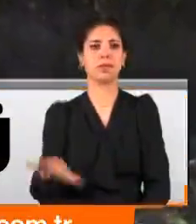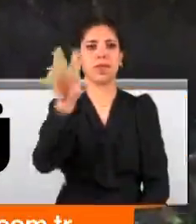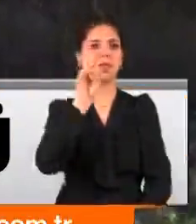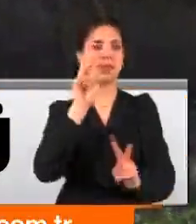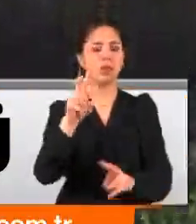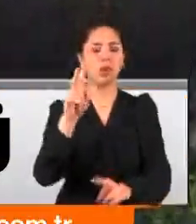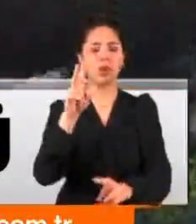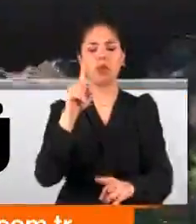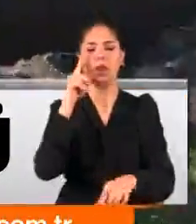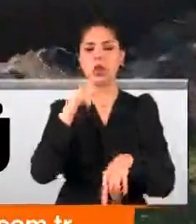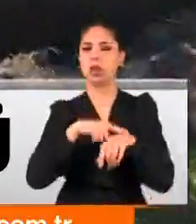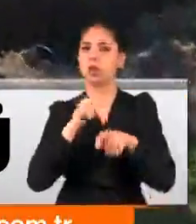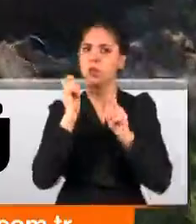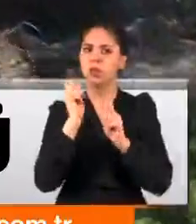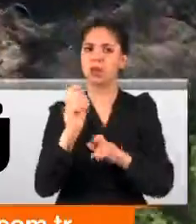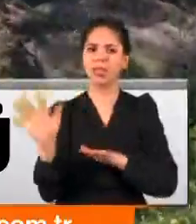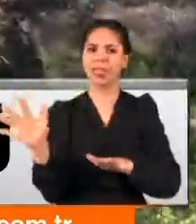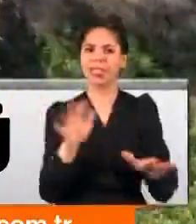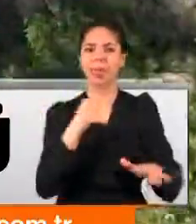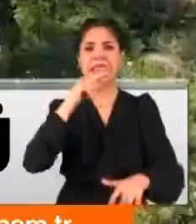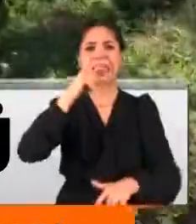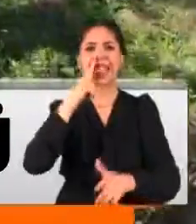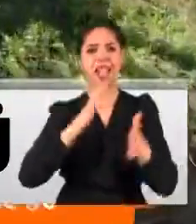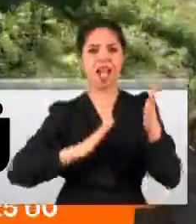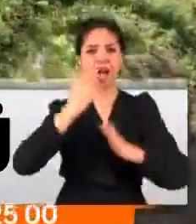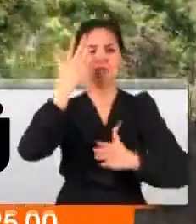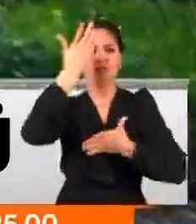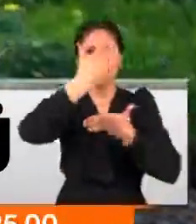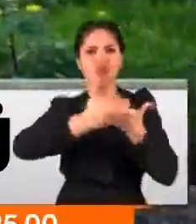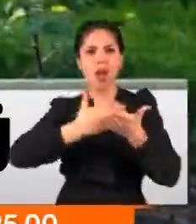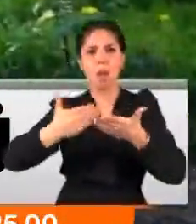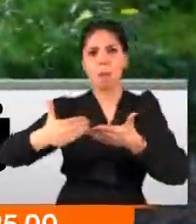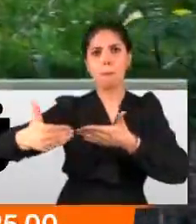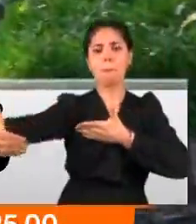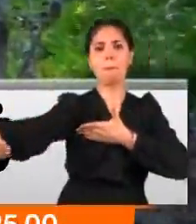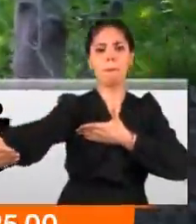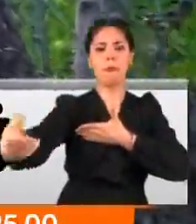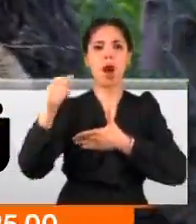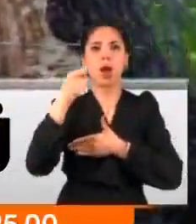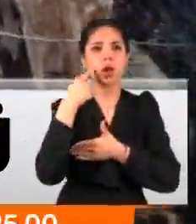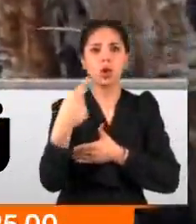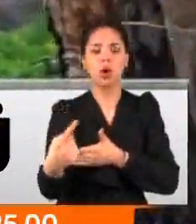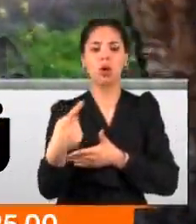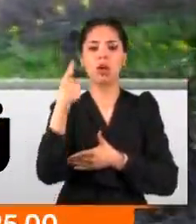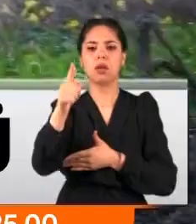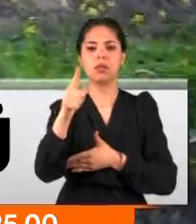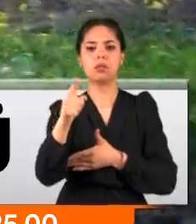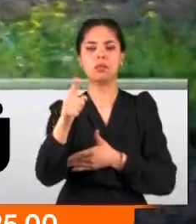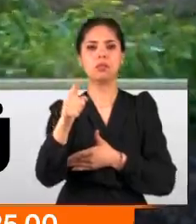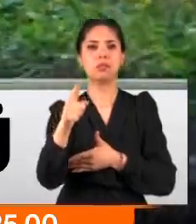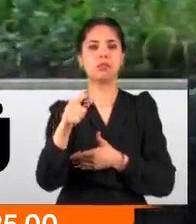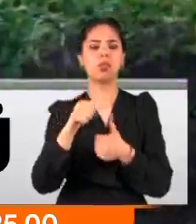Görenler gözlerine inanamadı. Deprem zeytin ağacını ortadan ikiye böldü. Ağacın diğer kısmını da bir kağıt gibi